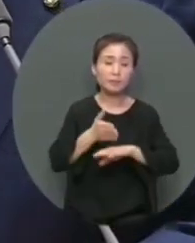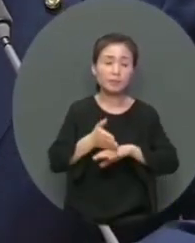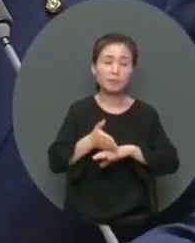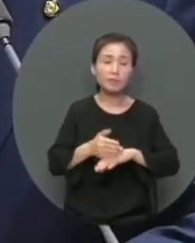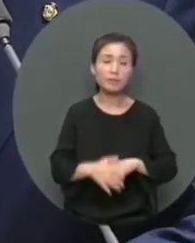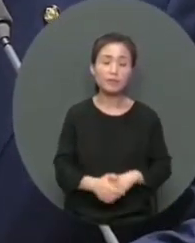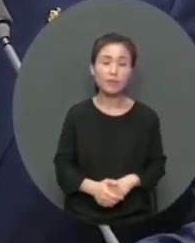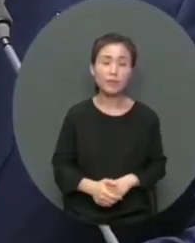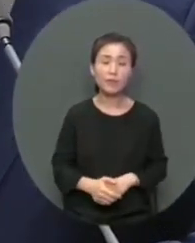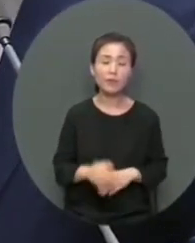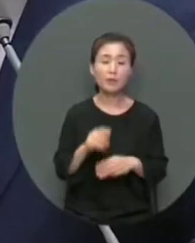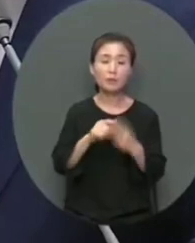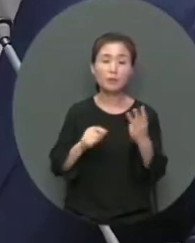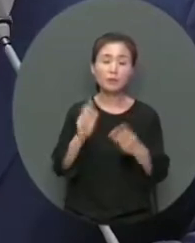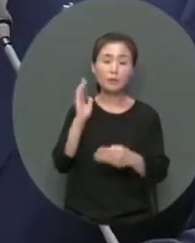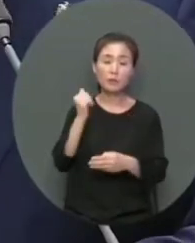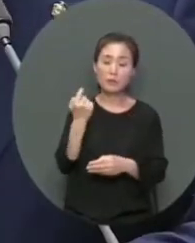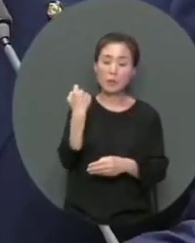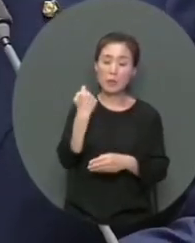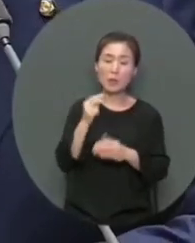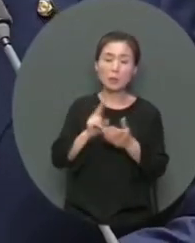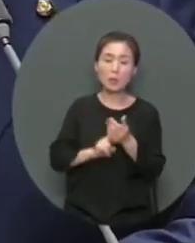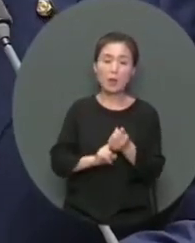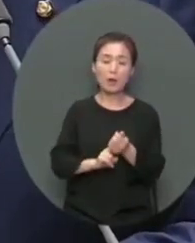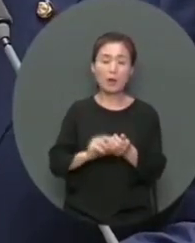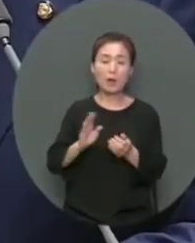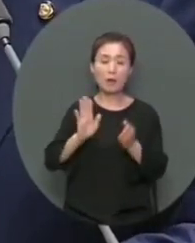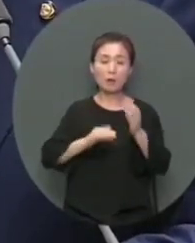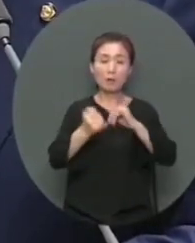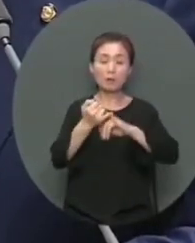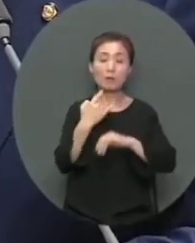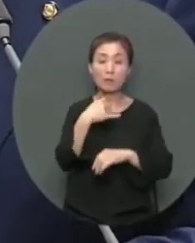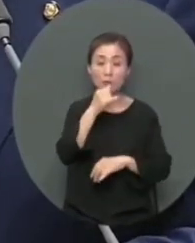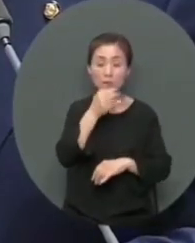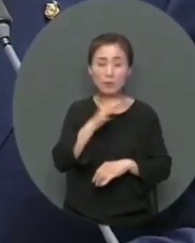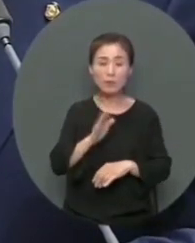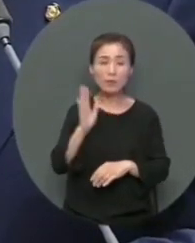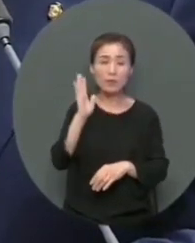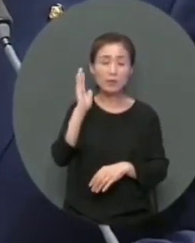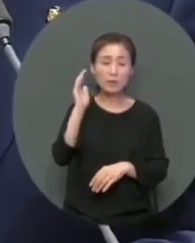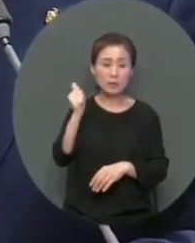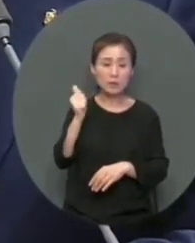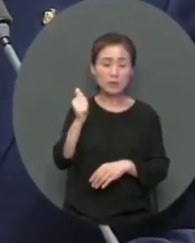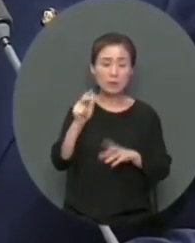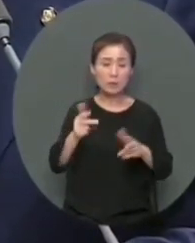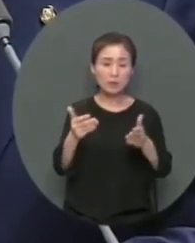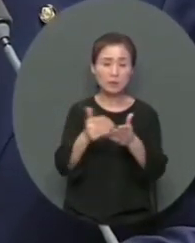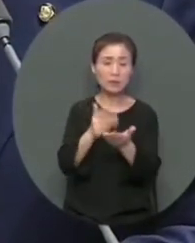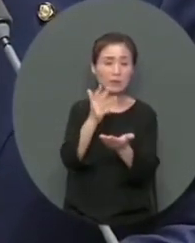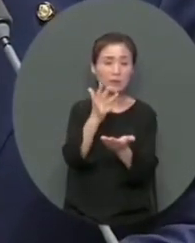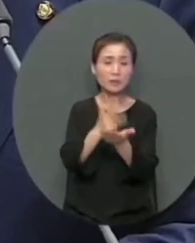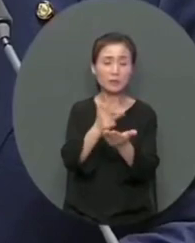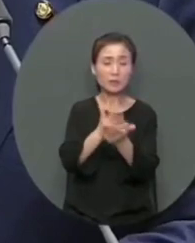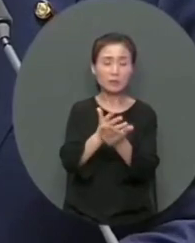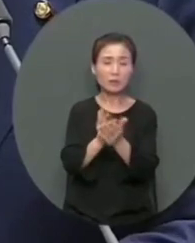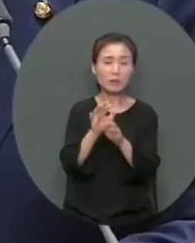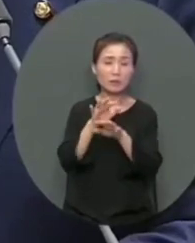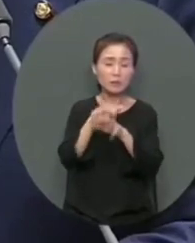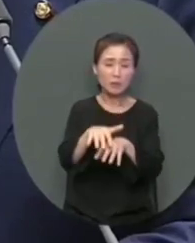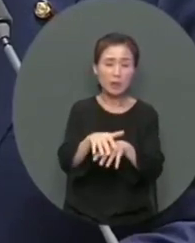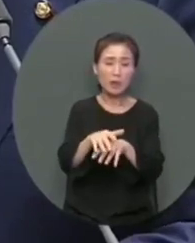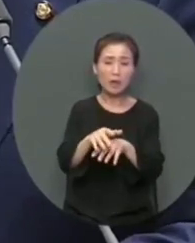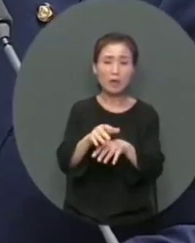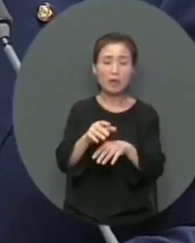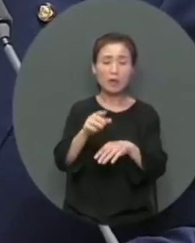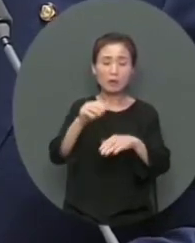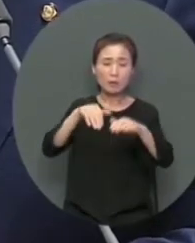윤 대통령 뒤에 숨지 않겠다는 공약을 했습니다. 하지만 대통령 지금까지 이태원 참사, 오송 지하차도 참사,